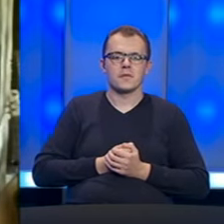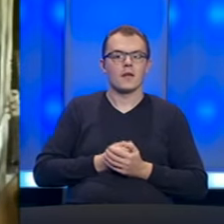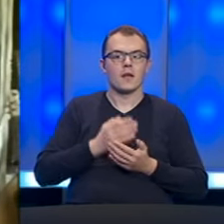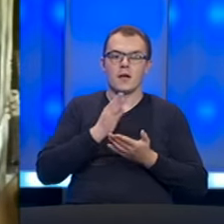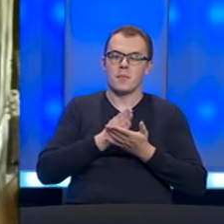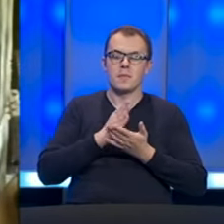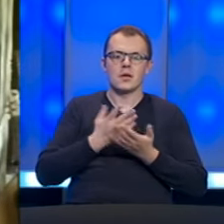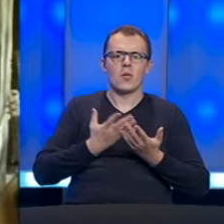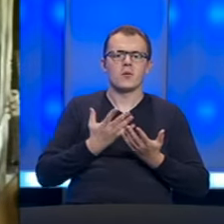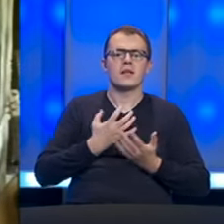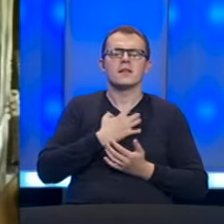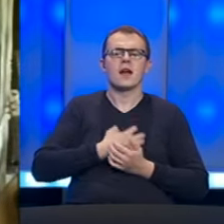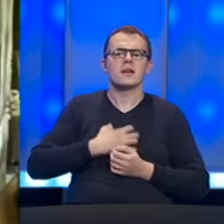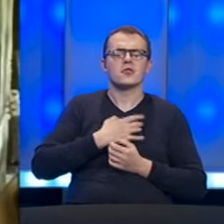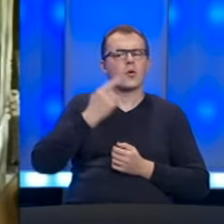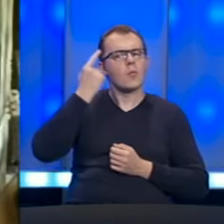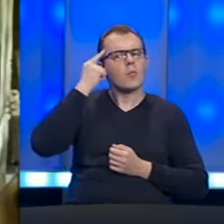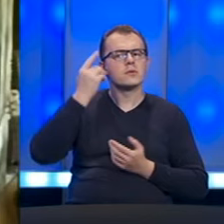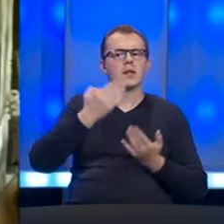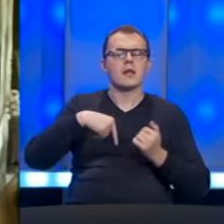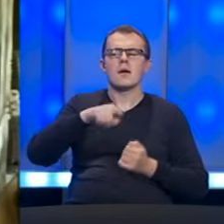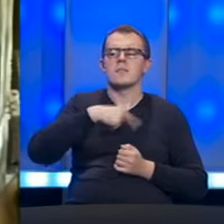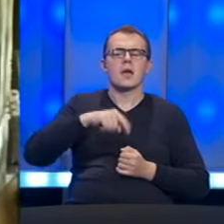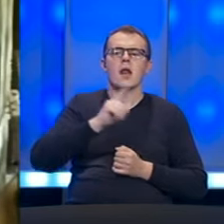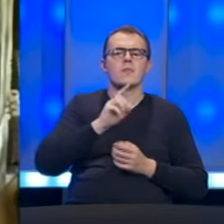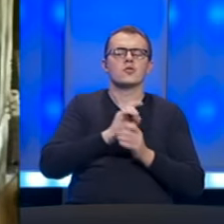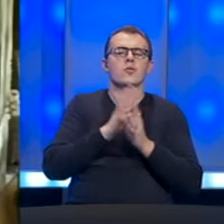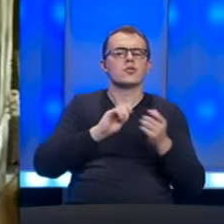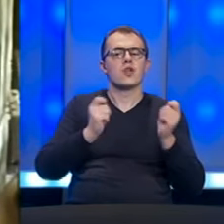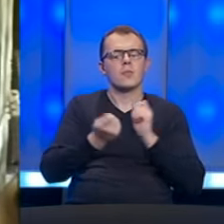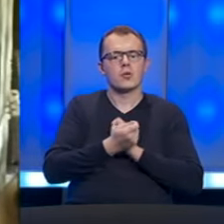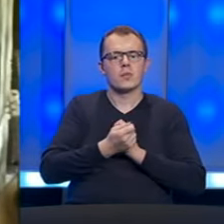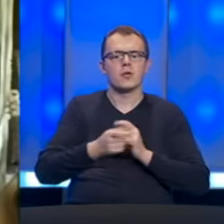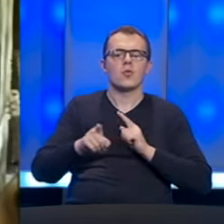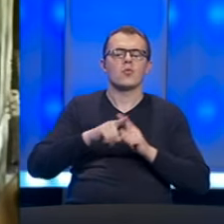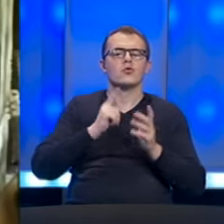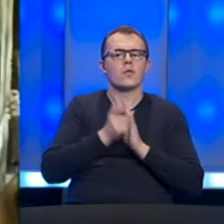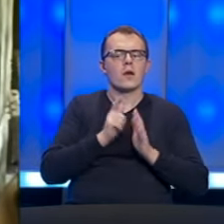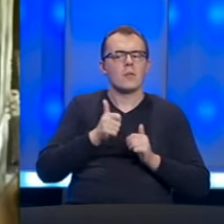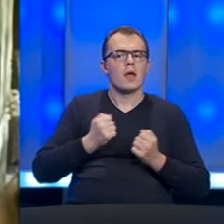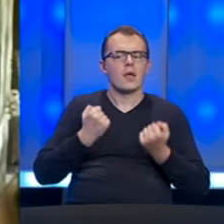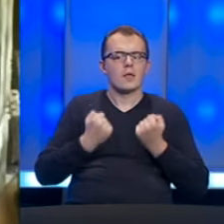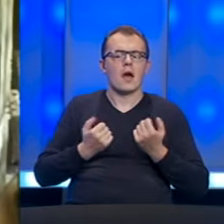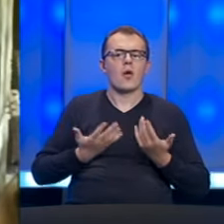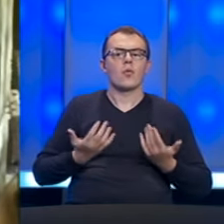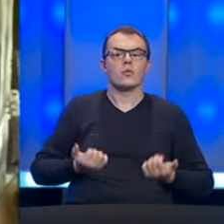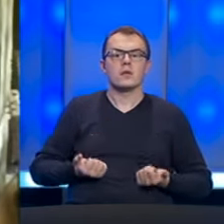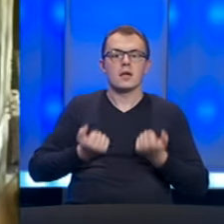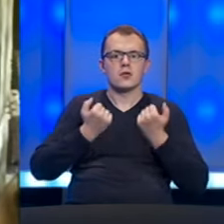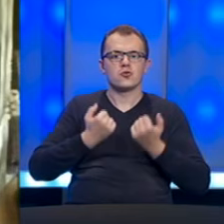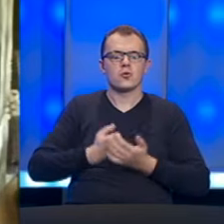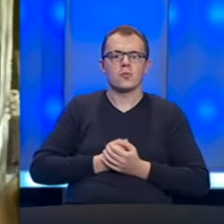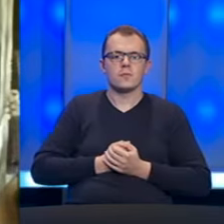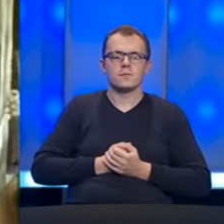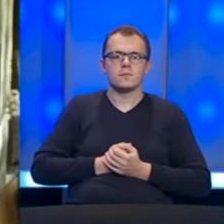Bilo bi tragično pomisliti da mi ne možemo ništa promijeniti. U istom momentu je jako teško